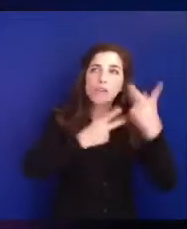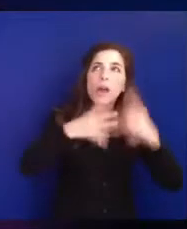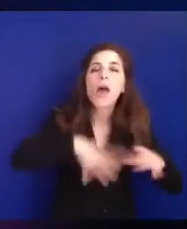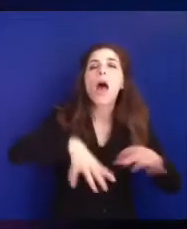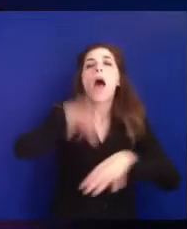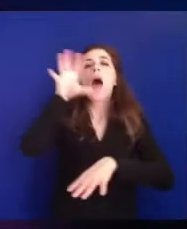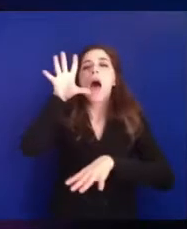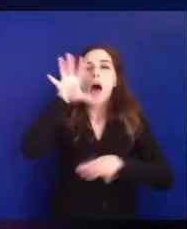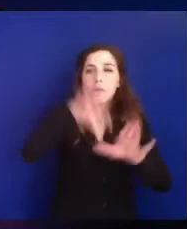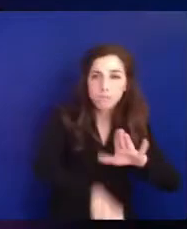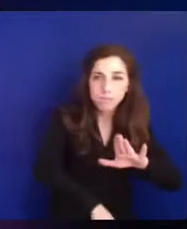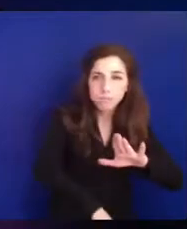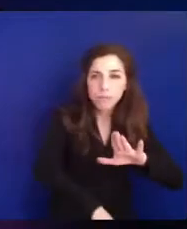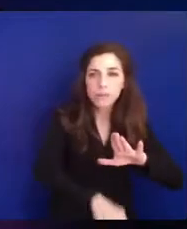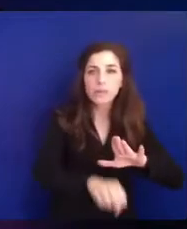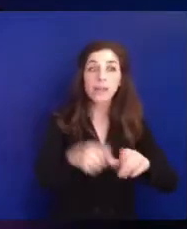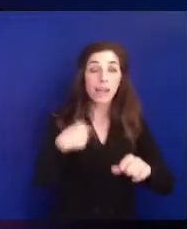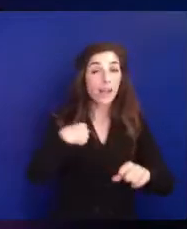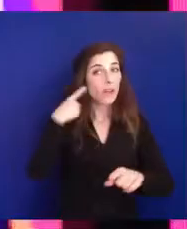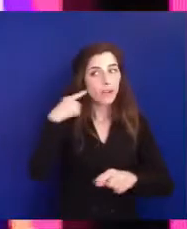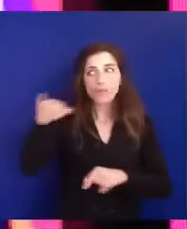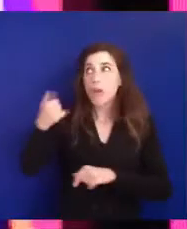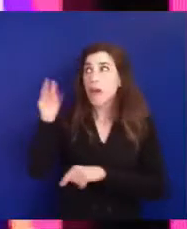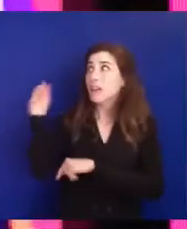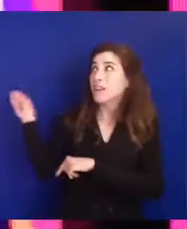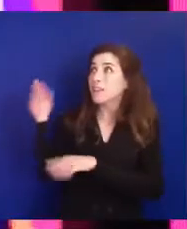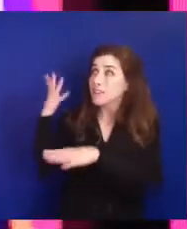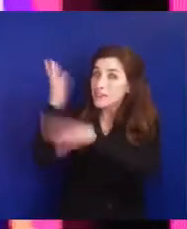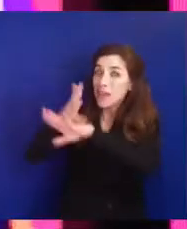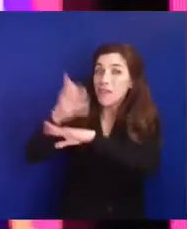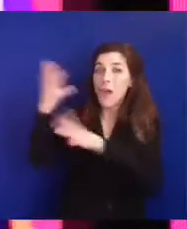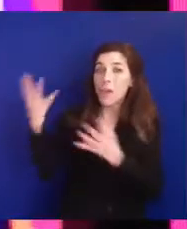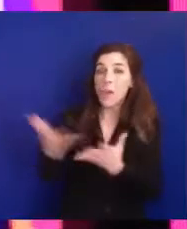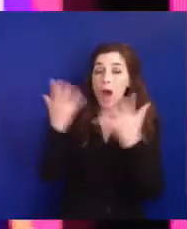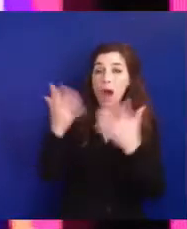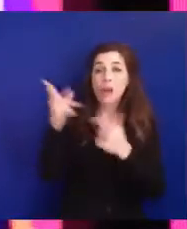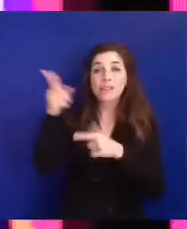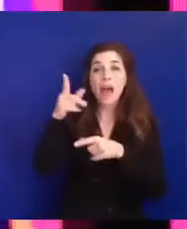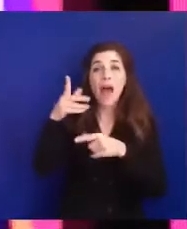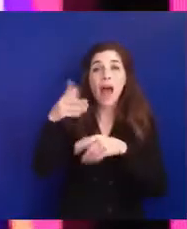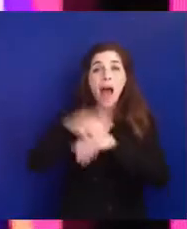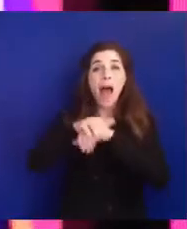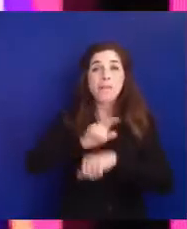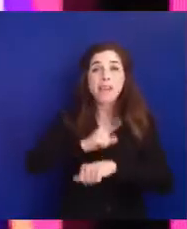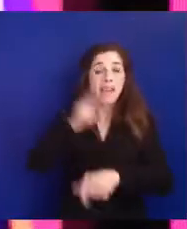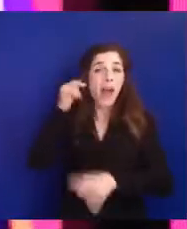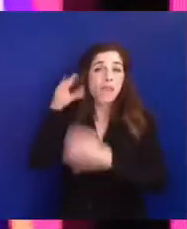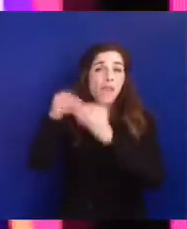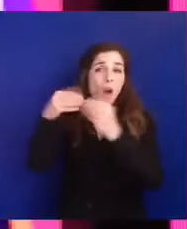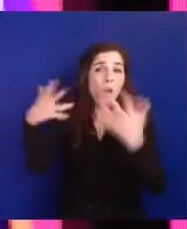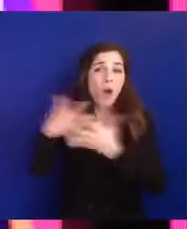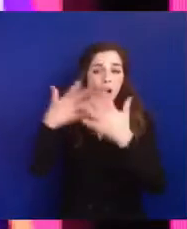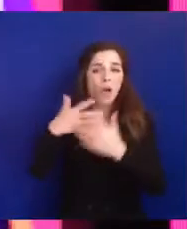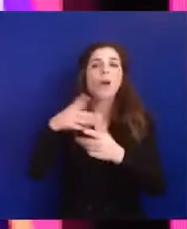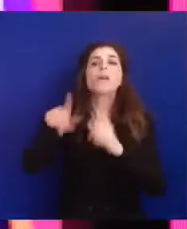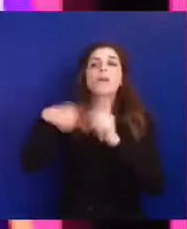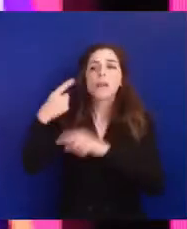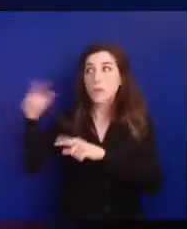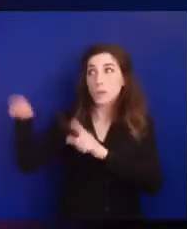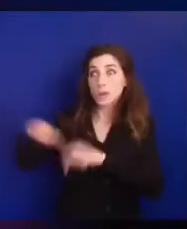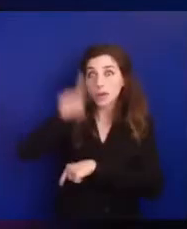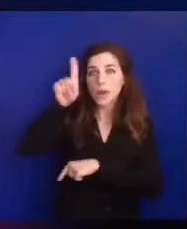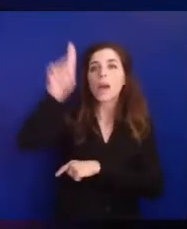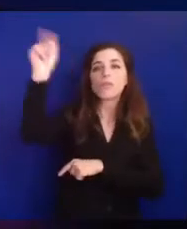di intervenire gli dissi che stavano facendo del male alla mia amica lui sali su e cese gianni che mi fece la terza iniezione